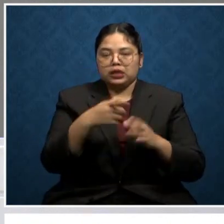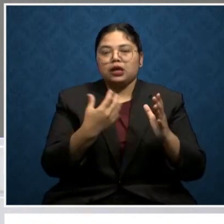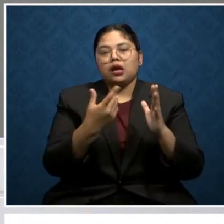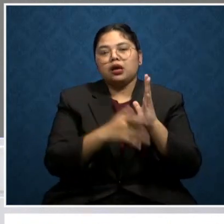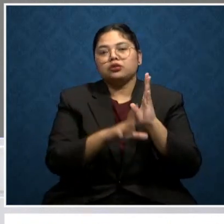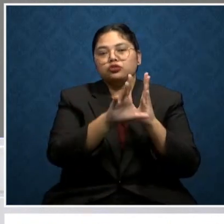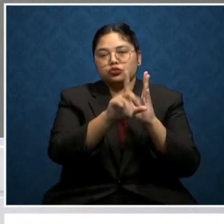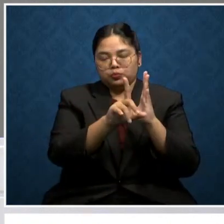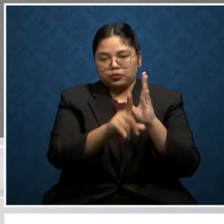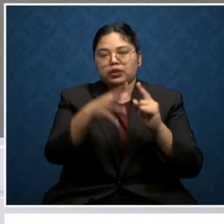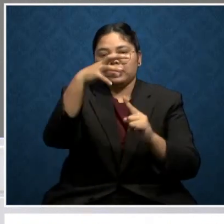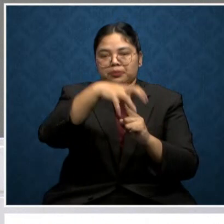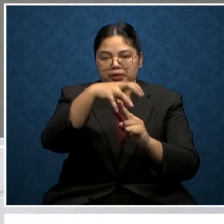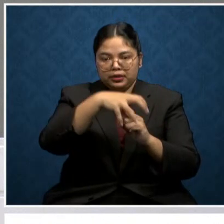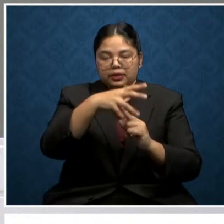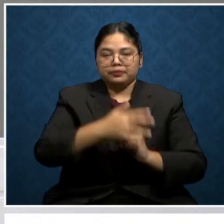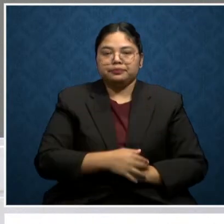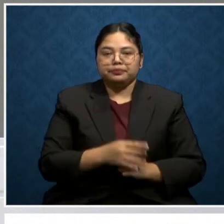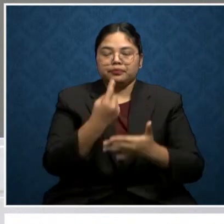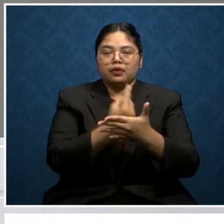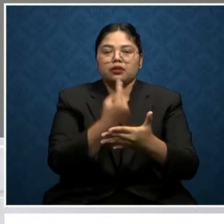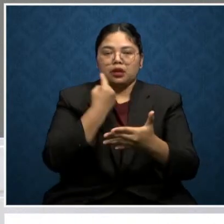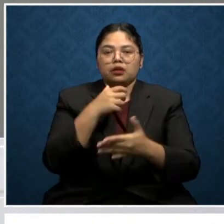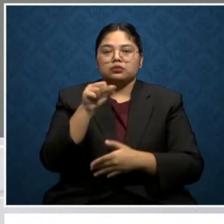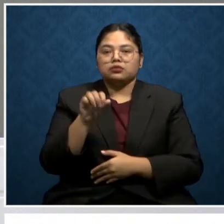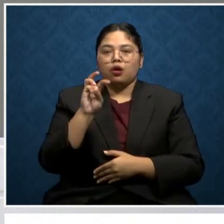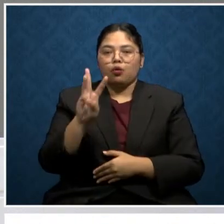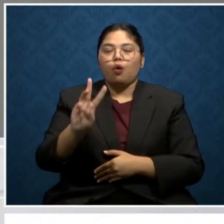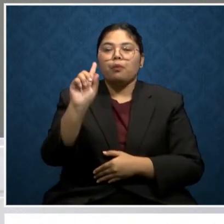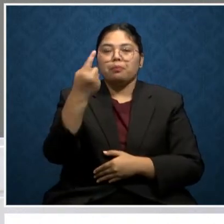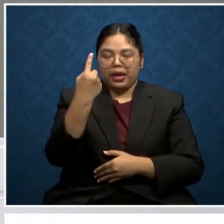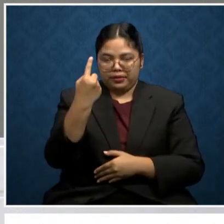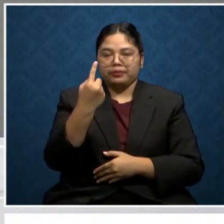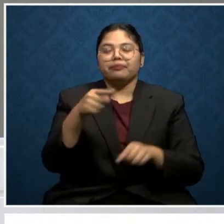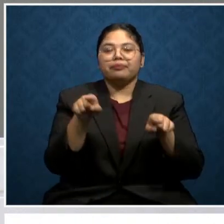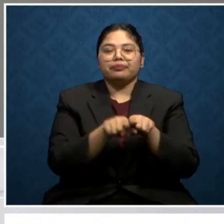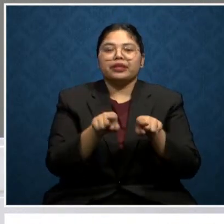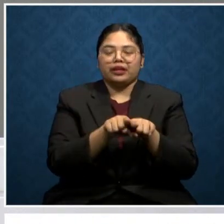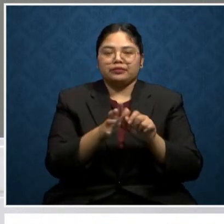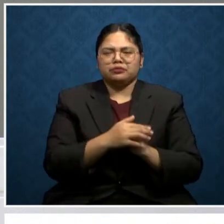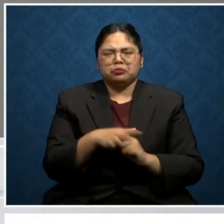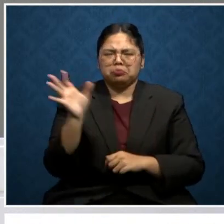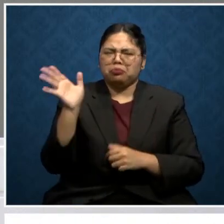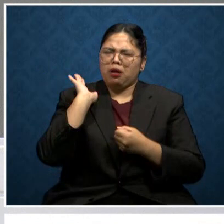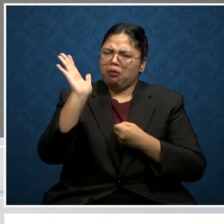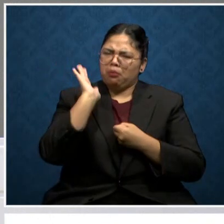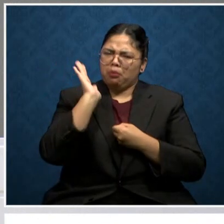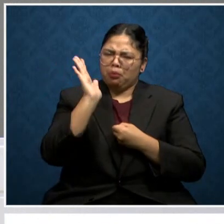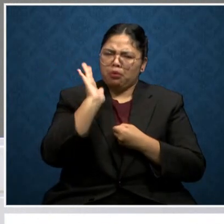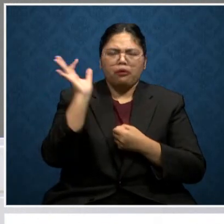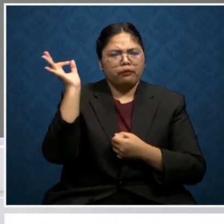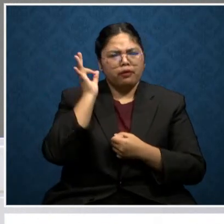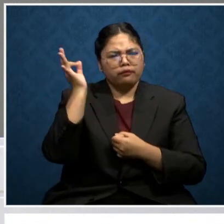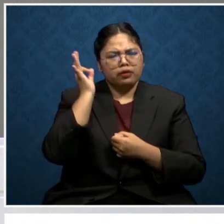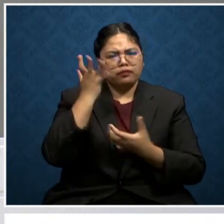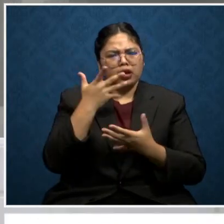ค่ะดิฉันก็เป็นสว.ใหม่ป้ายแดงนะคะตั้งแต่ฟังมาเนี่ยฟังท่านสม